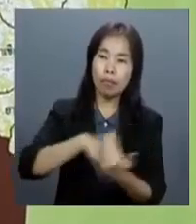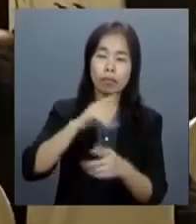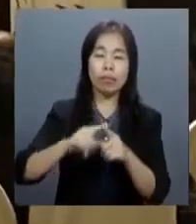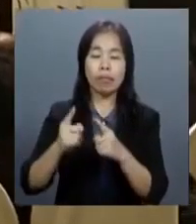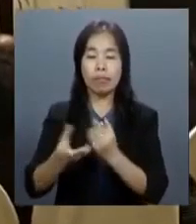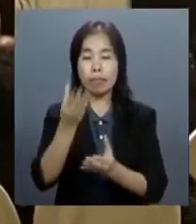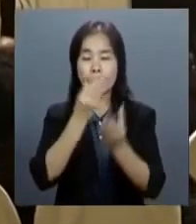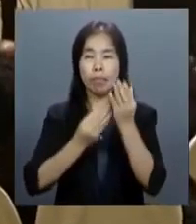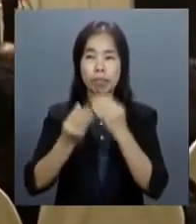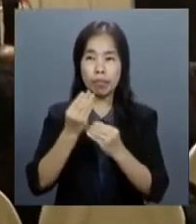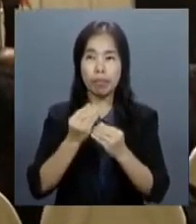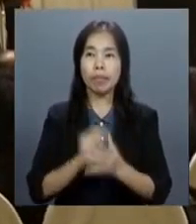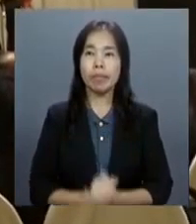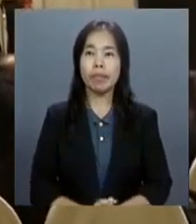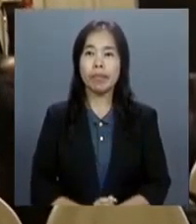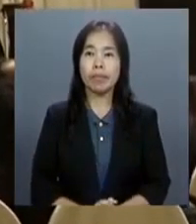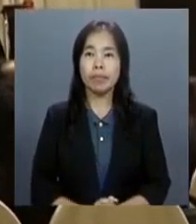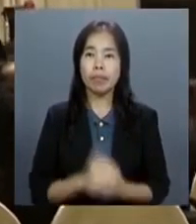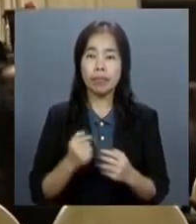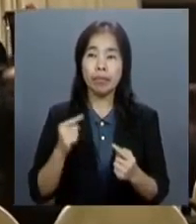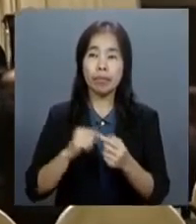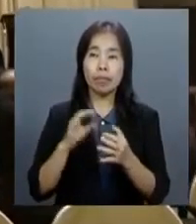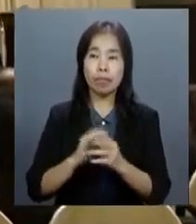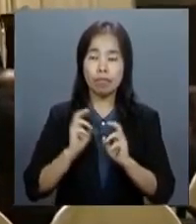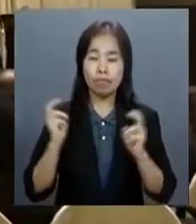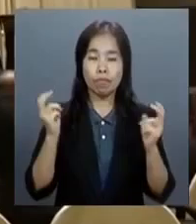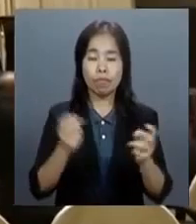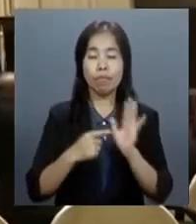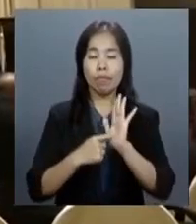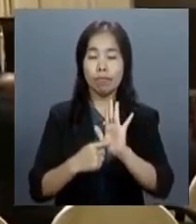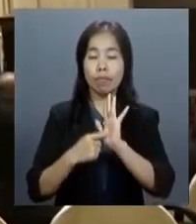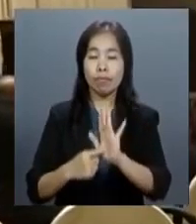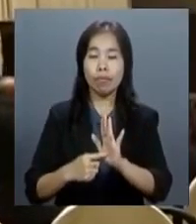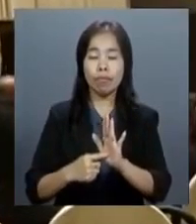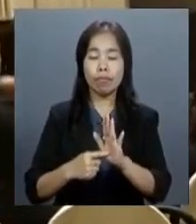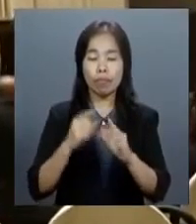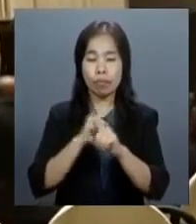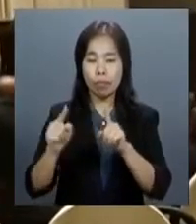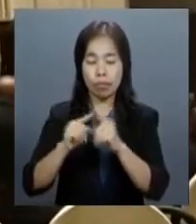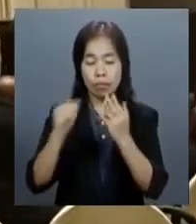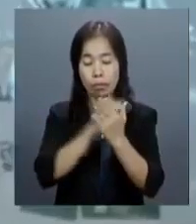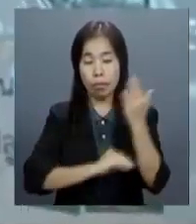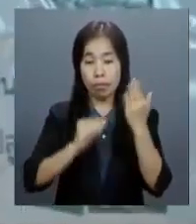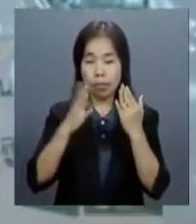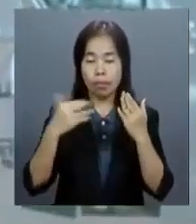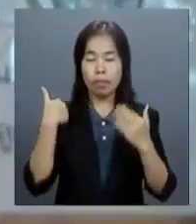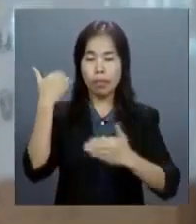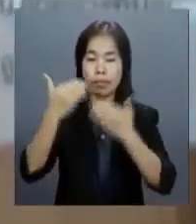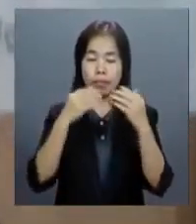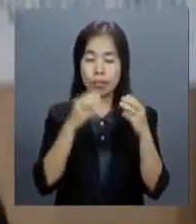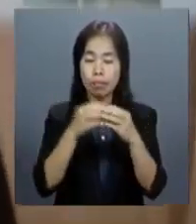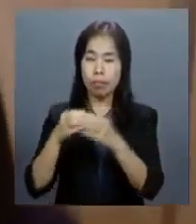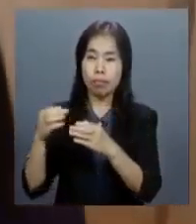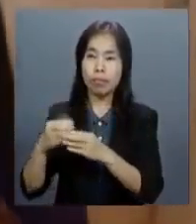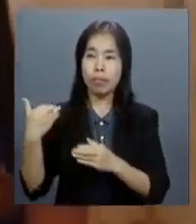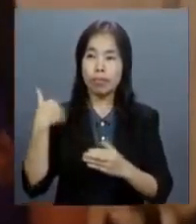ทเรียน นอกจากจะเป็นเวทีในการนำเสนอความรู้ของแต่ละภาคแล้วยังมีกิจกรรมย่อยอีกหลากหลายทั้งการจั